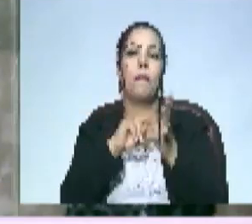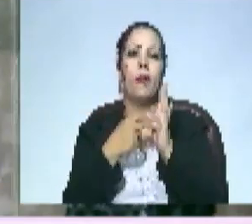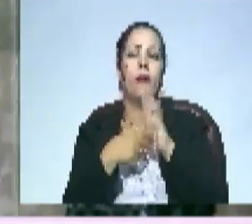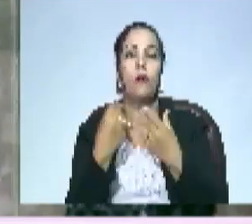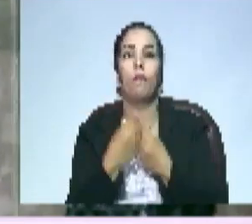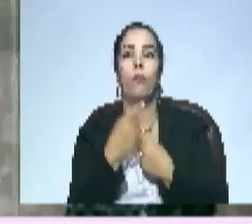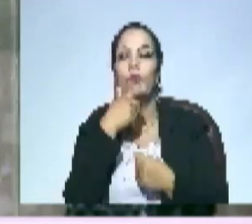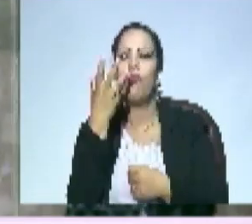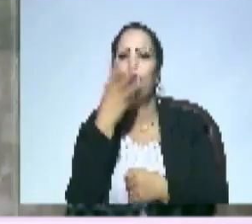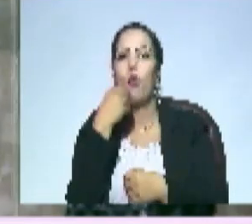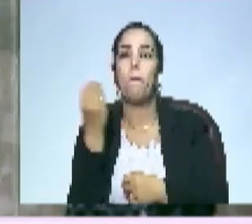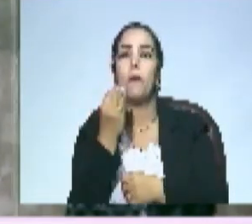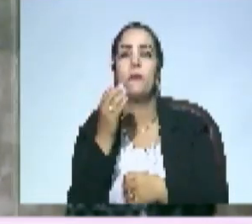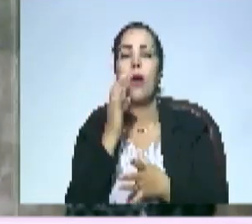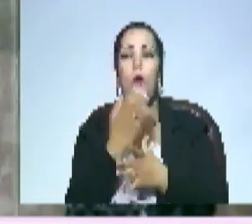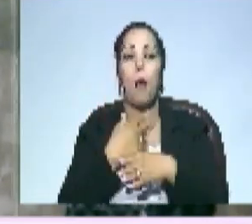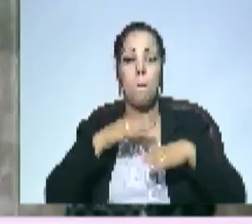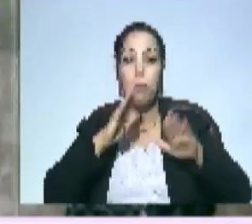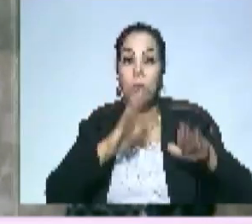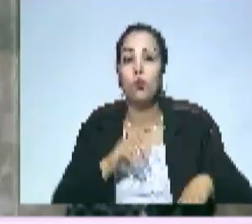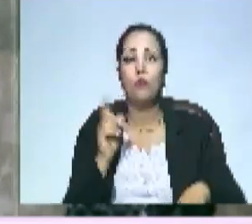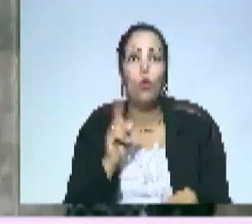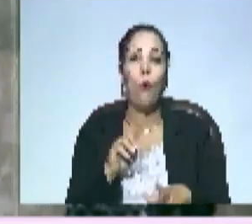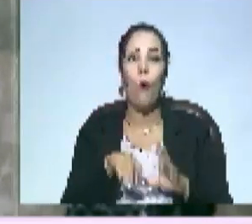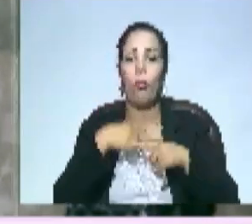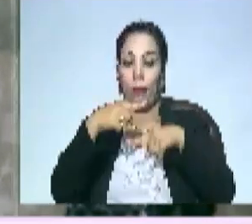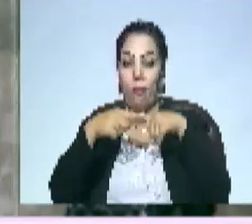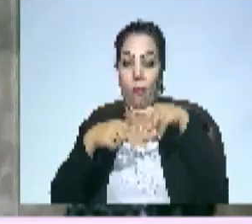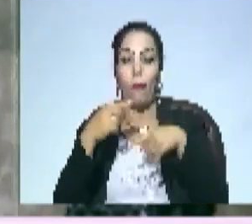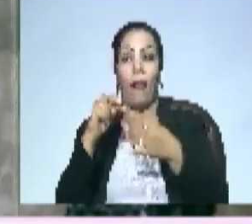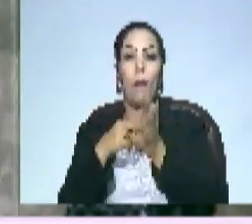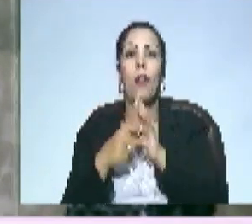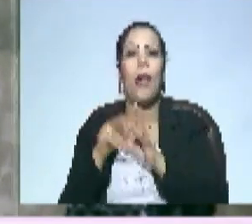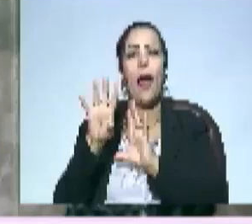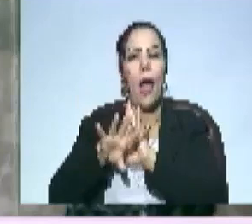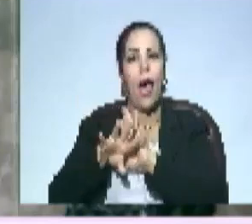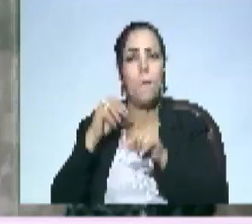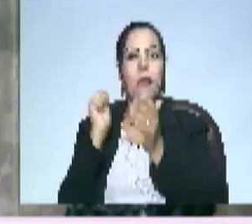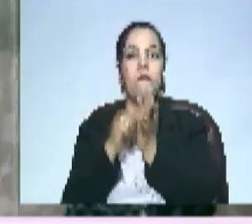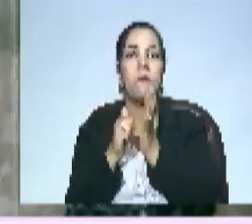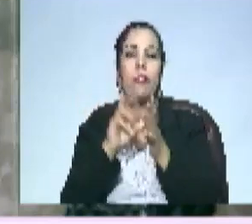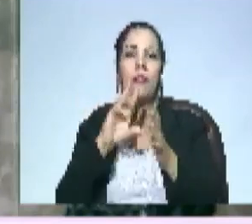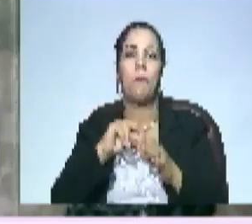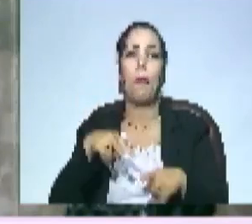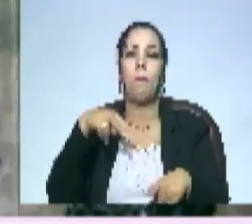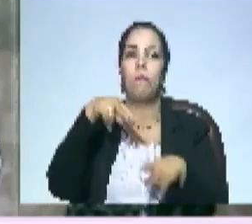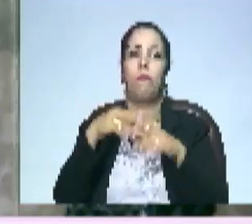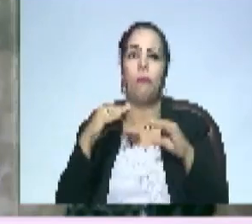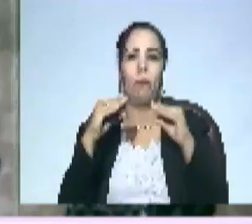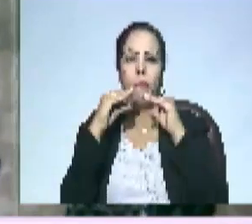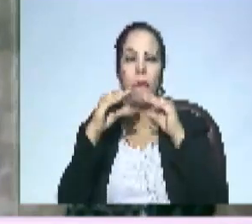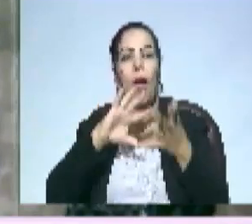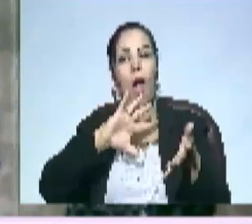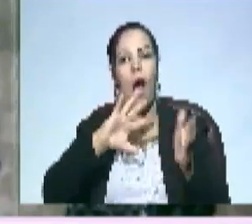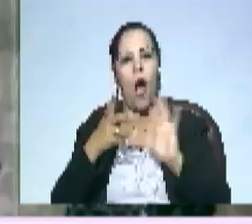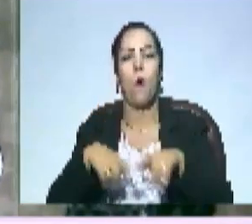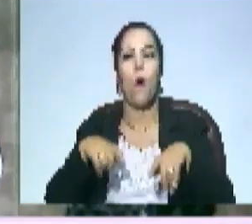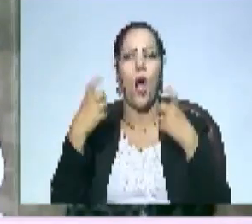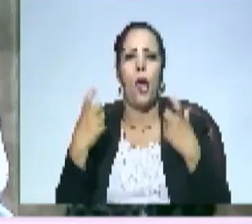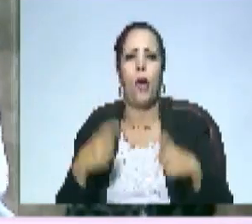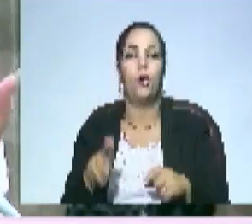طريقته بسيطه خالص واللي مش متوفر عنده الكنالوني الجاهز ممكن ان احنا نعمله في البيت زي ما الشيخ قال بعجينه الكريب او عيش